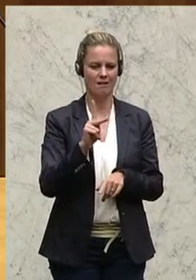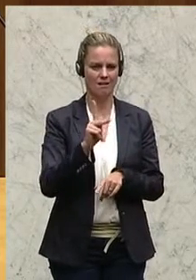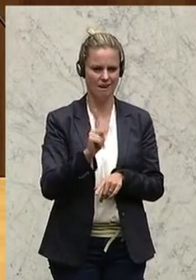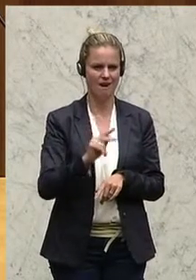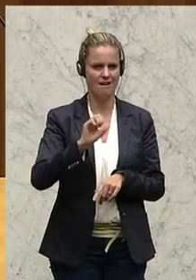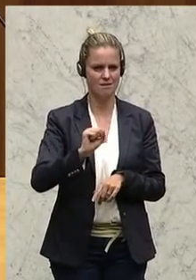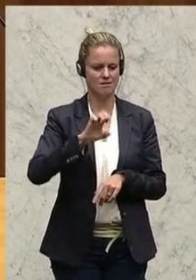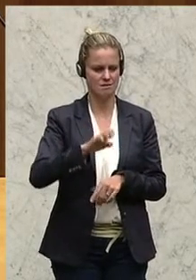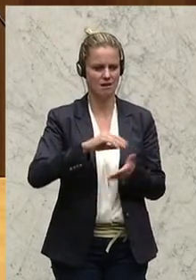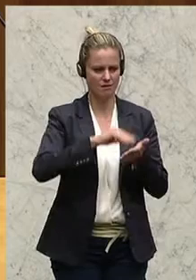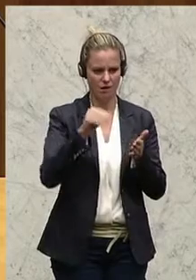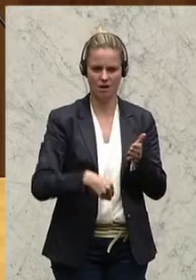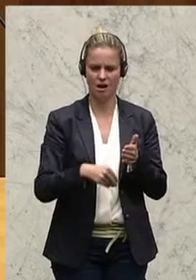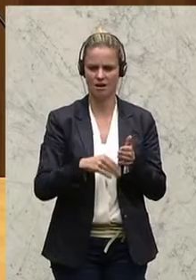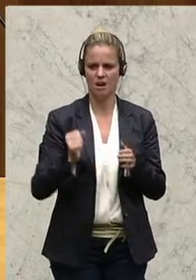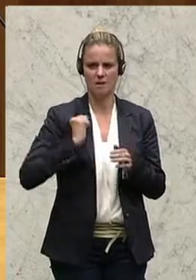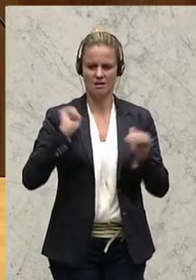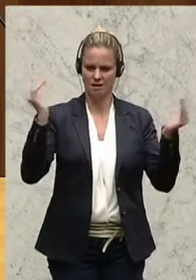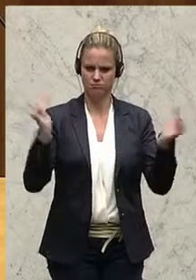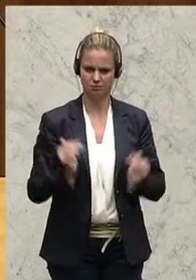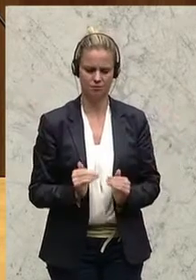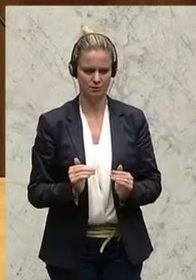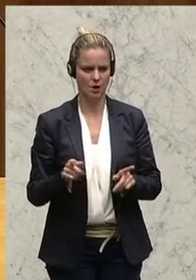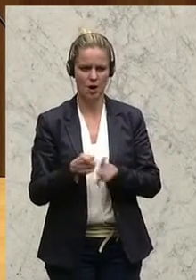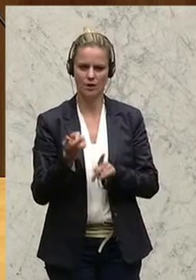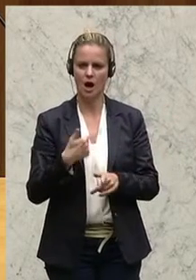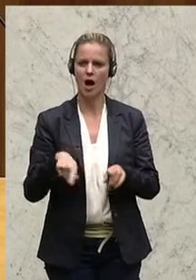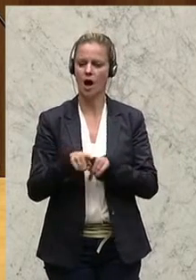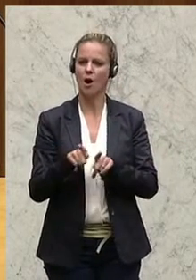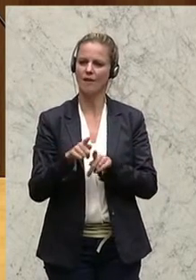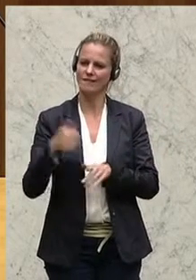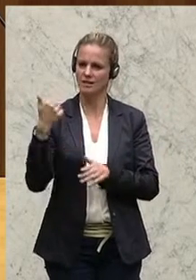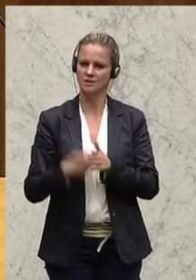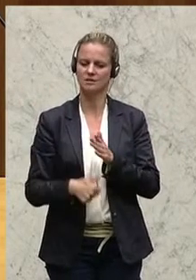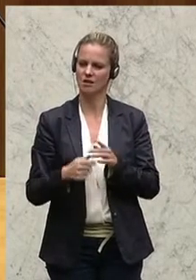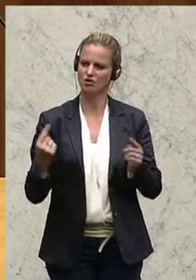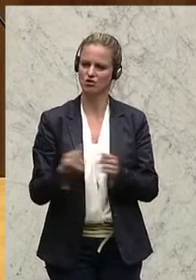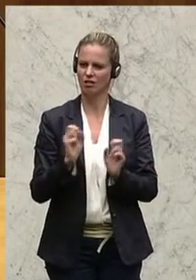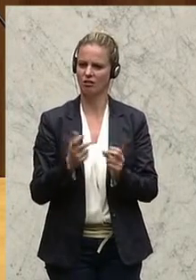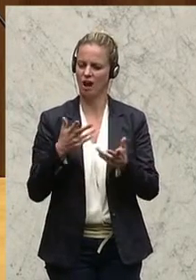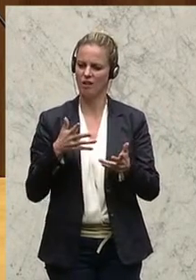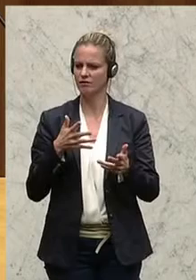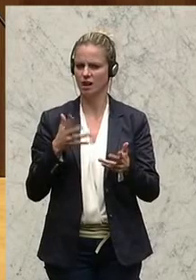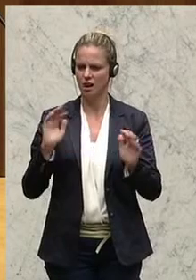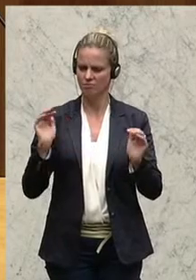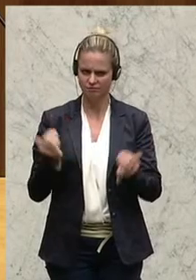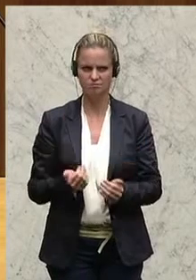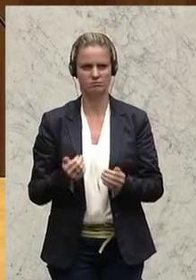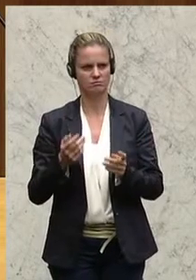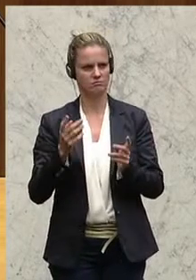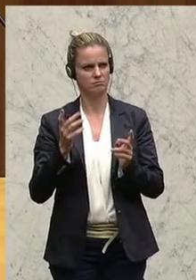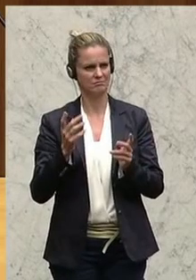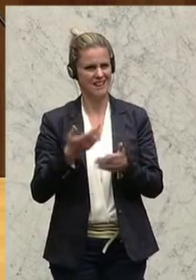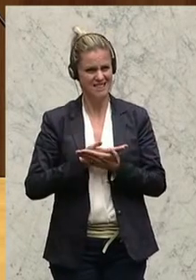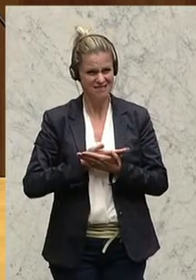KSE-Vertrag, der für eine stärkere Abrüstung und mehr Transparenz bei den konventionellen Streitkräften dafür sorgen sollte,